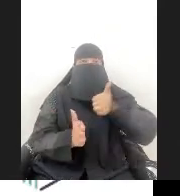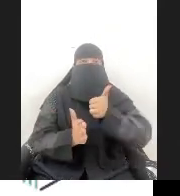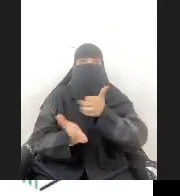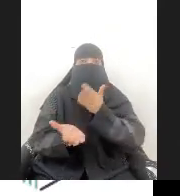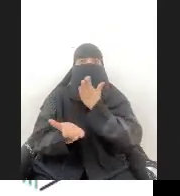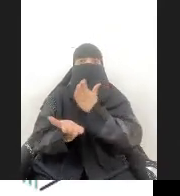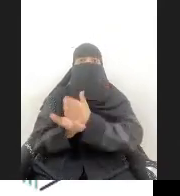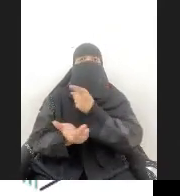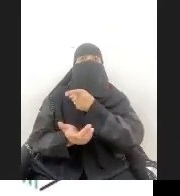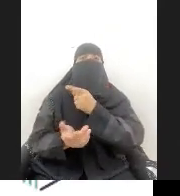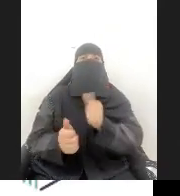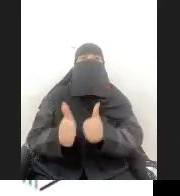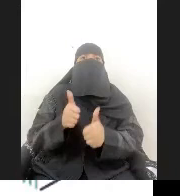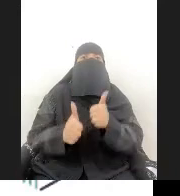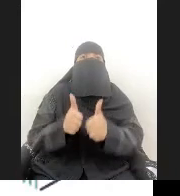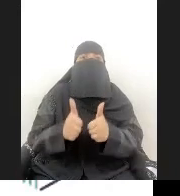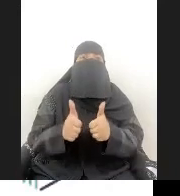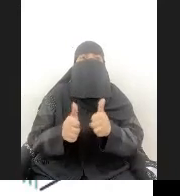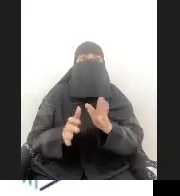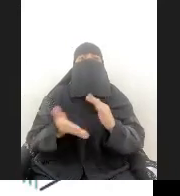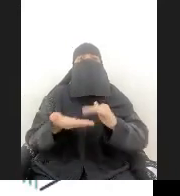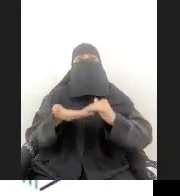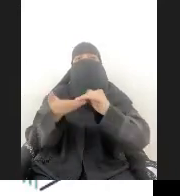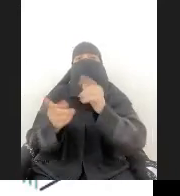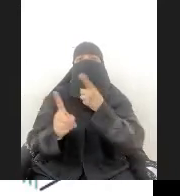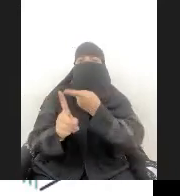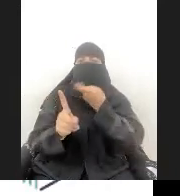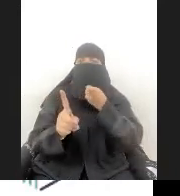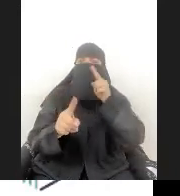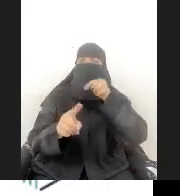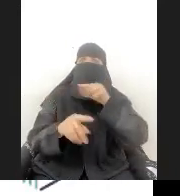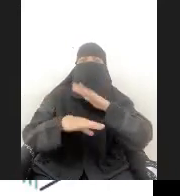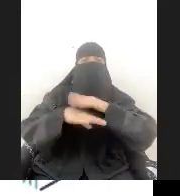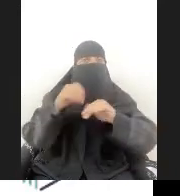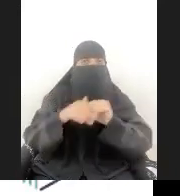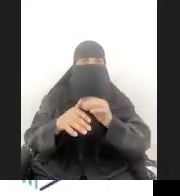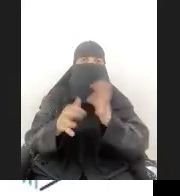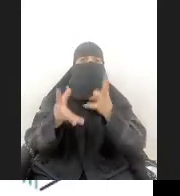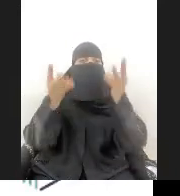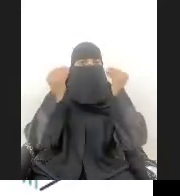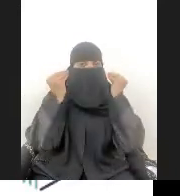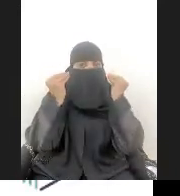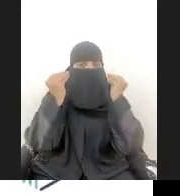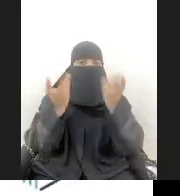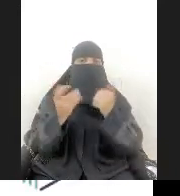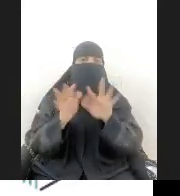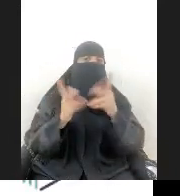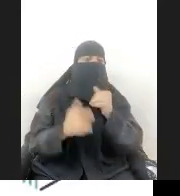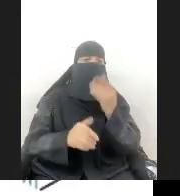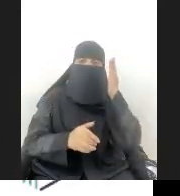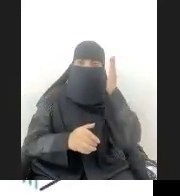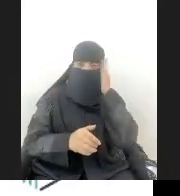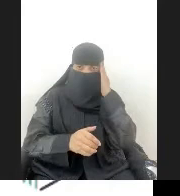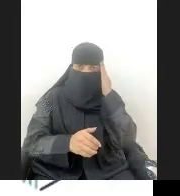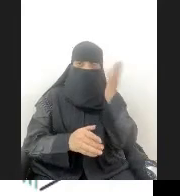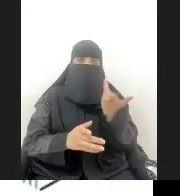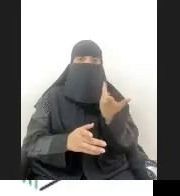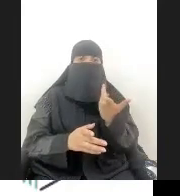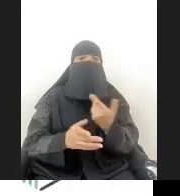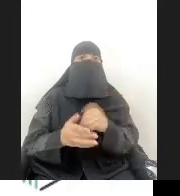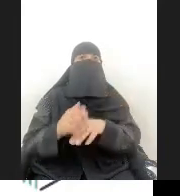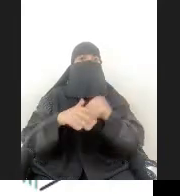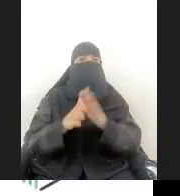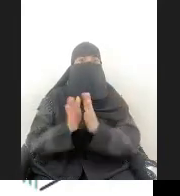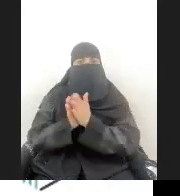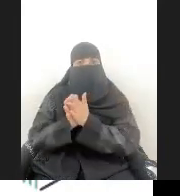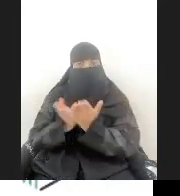التقييم الذي سيساعد على فهم تلك المهارة أو ذلك المفهوم؟ كذلك ما هي المعارف والمهارات اللازمة؟ ما هي المواد